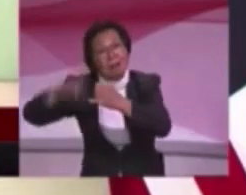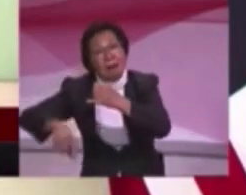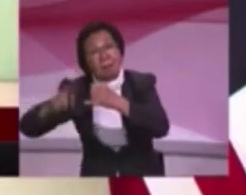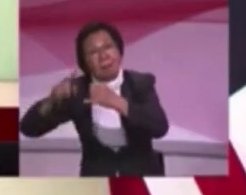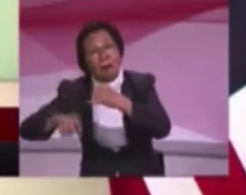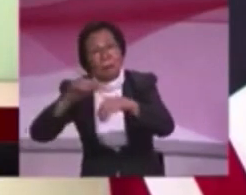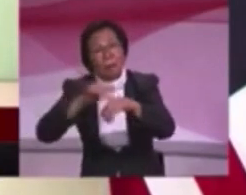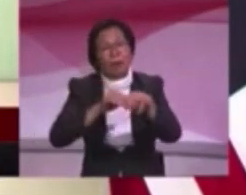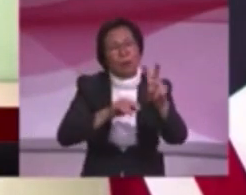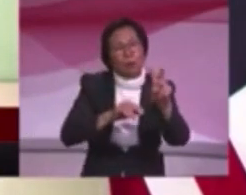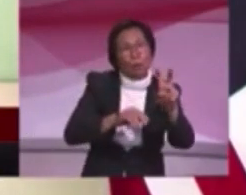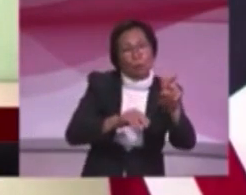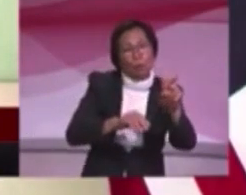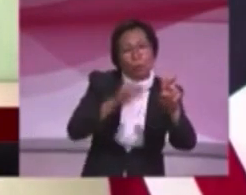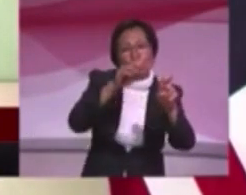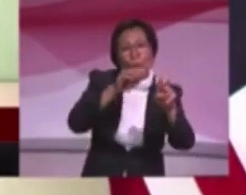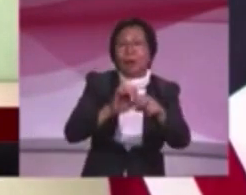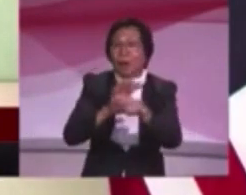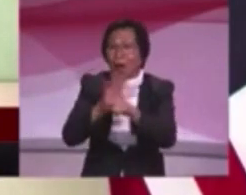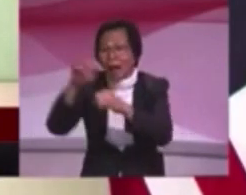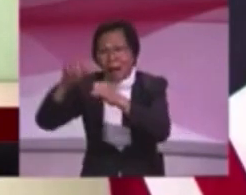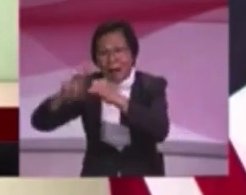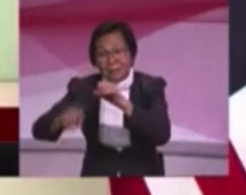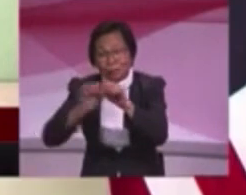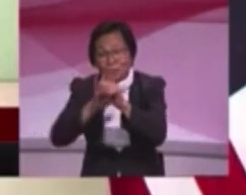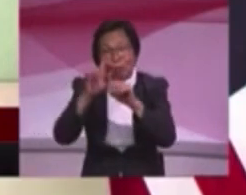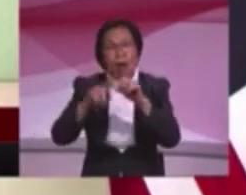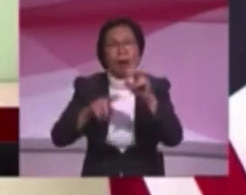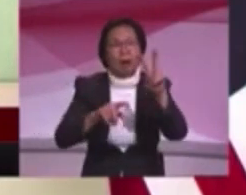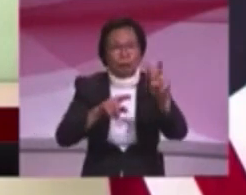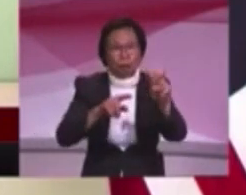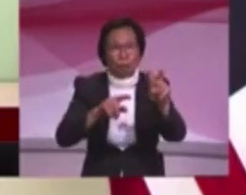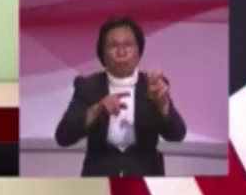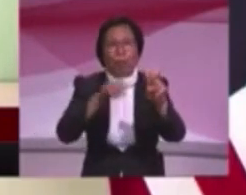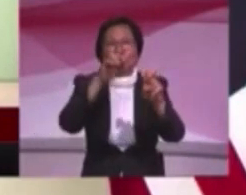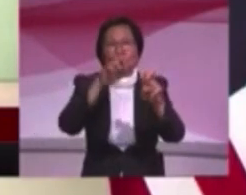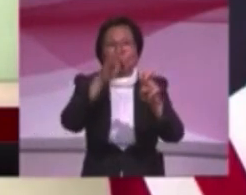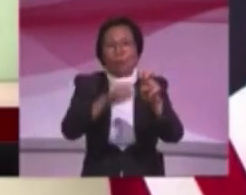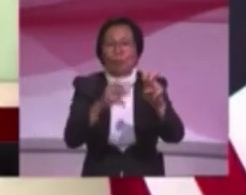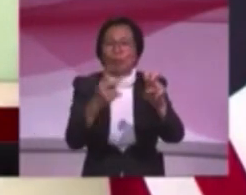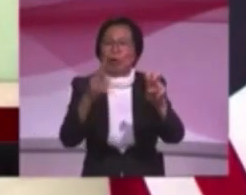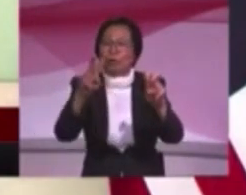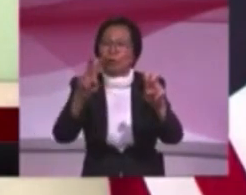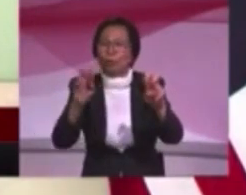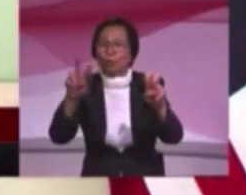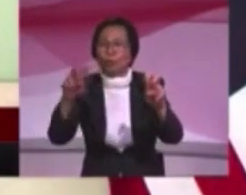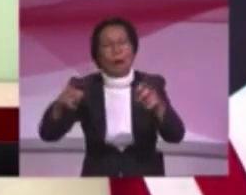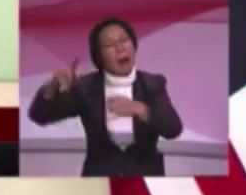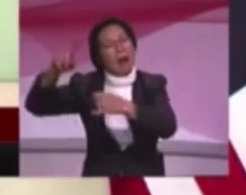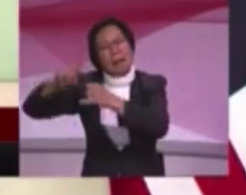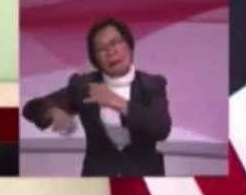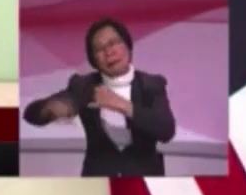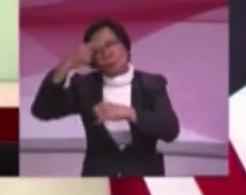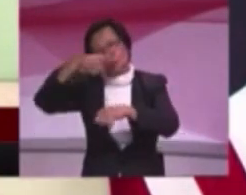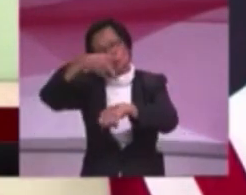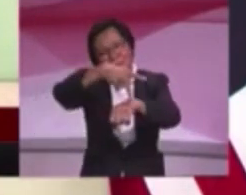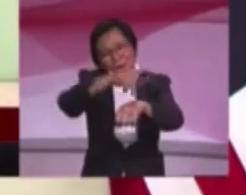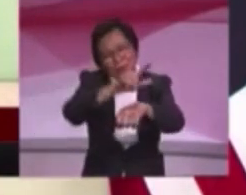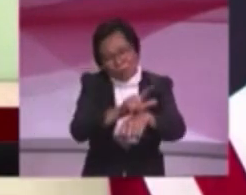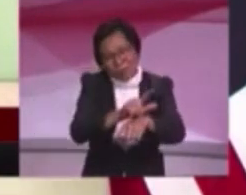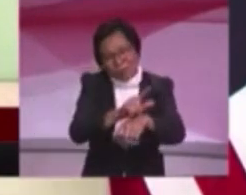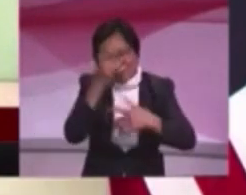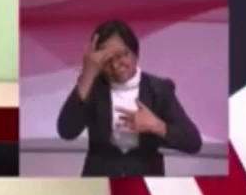pada 20 Februari 2021. Iaitu sebanyak 2 kes. Itu last kes untuk Langkawi. Jadi